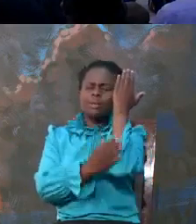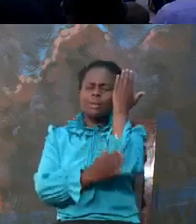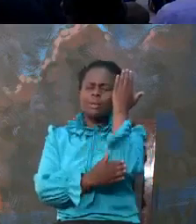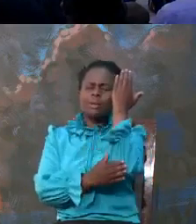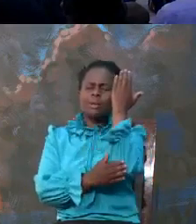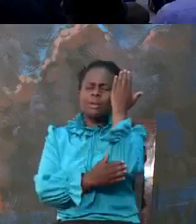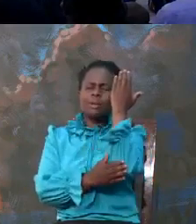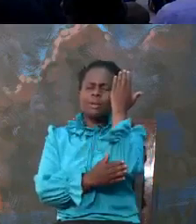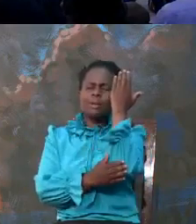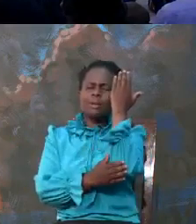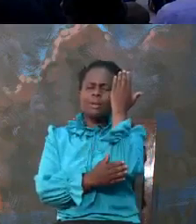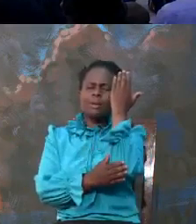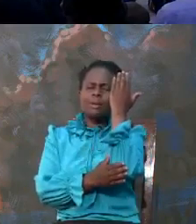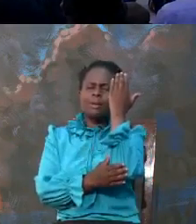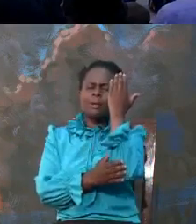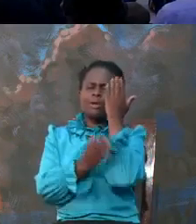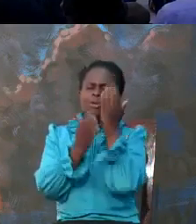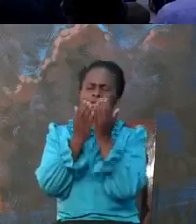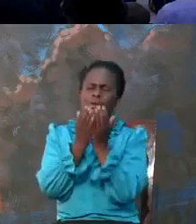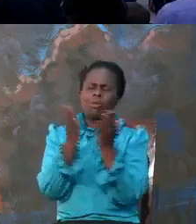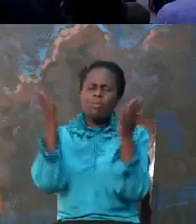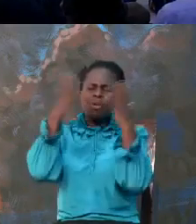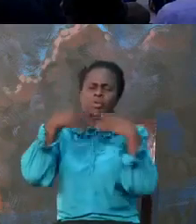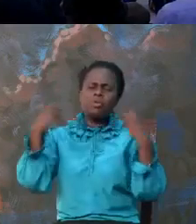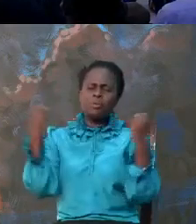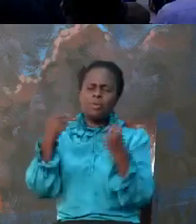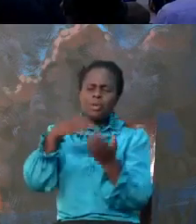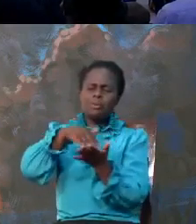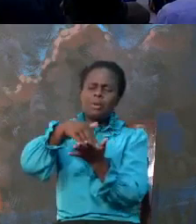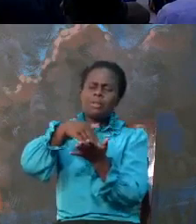Amina. Tunaomba utuponye madhaifu.